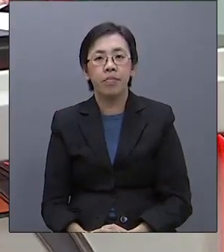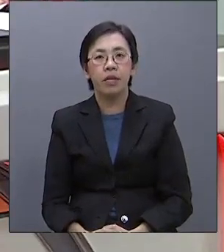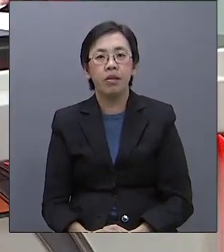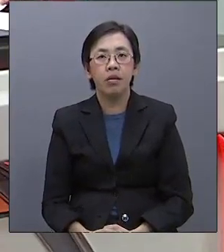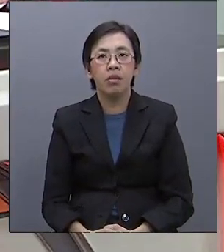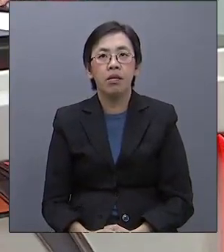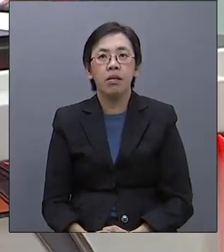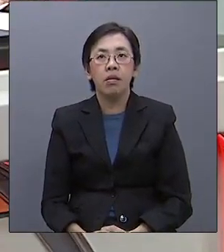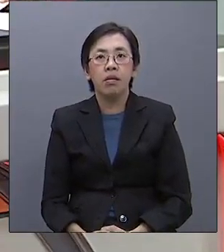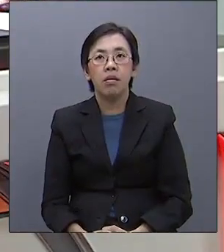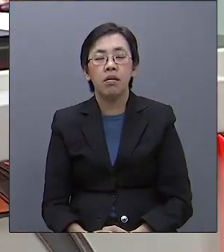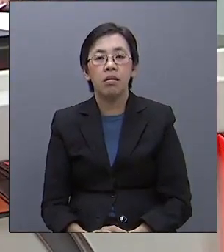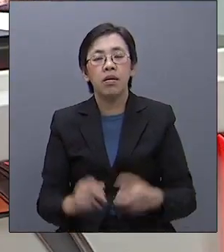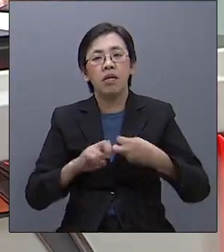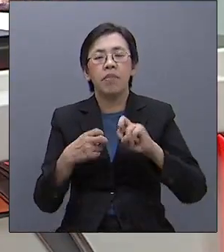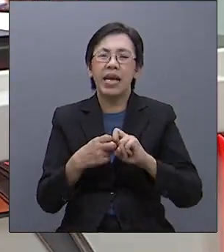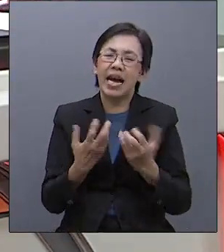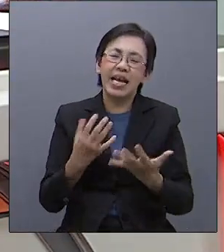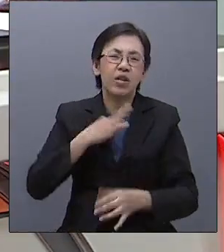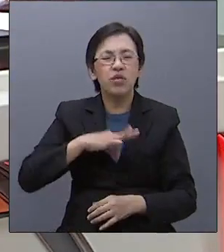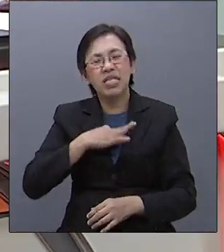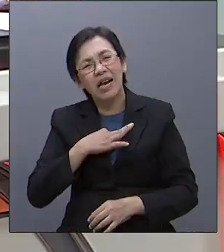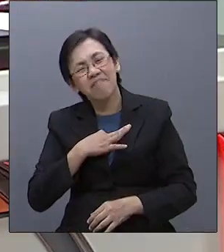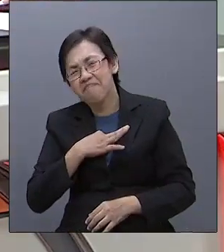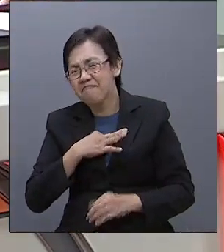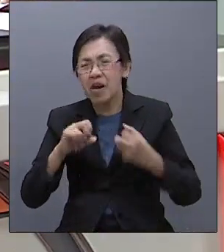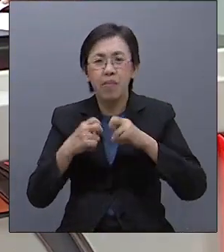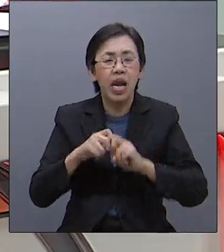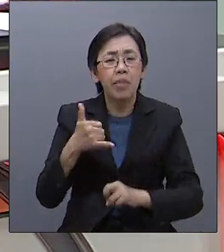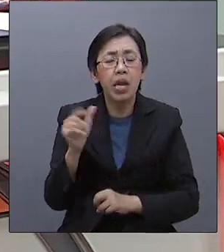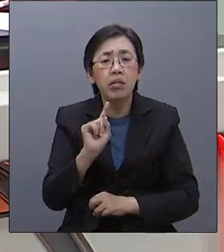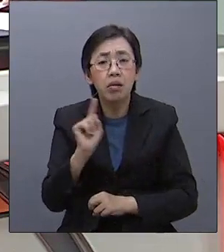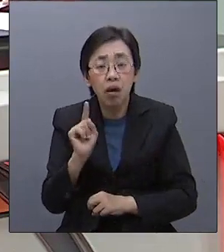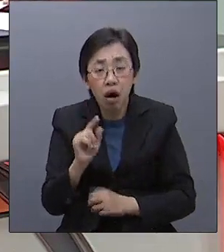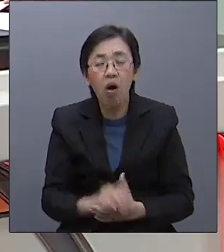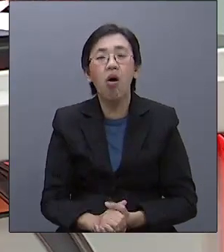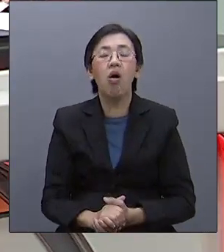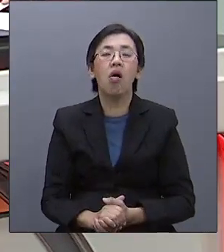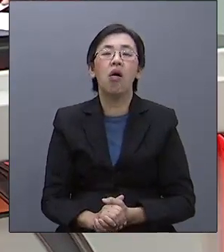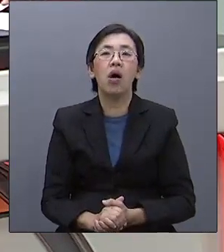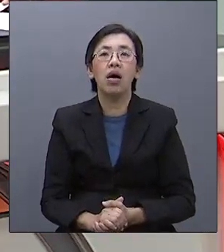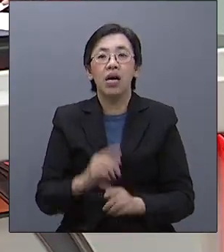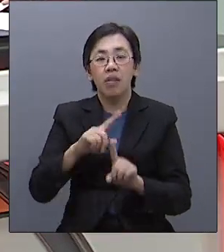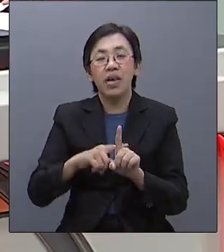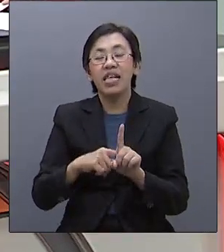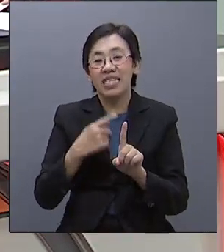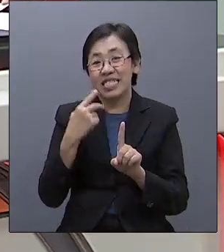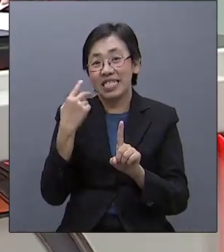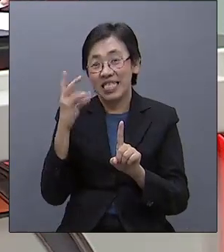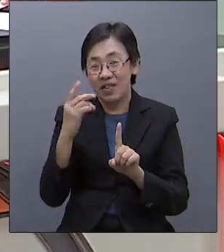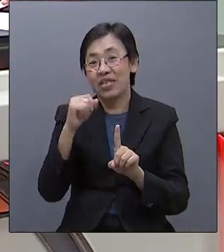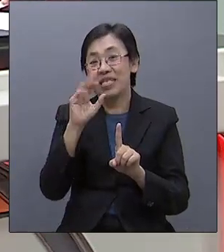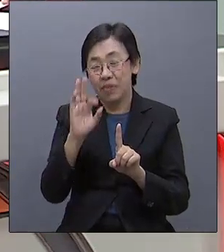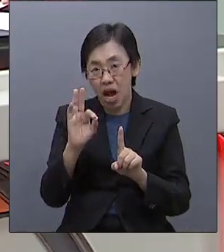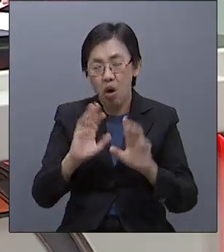แล้วที่บอกว่าเป็นปัญหาเป็นความไม่แน่นอนเนี่ยแล้วมันก็เกิดขึ้นจากการที่สภาเป็นคนล็อกเอาไว้เองเมื่อวันที่19ด้วยนะคะเพราะจนถึ